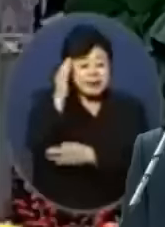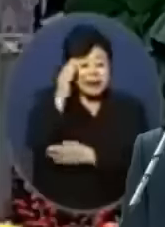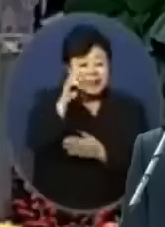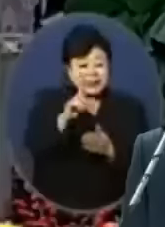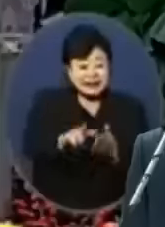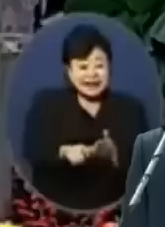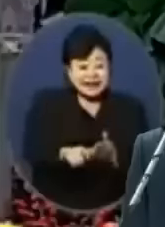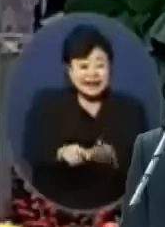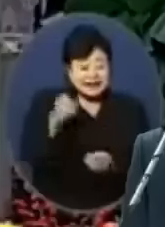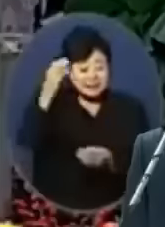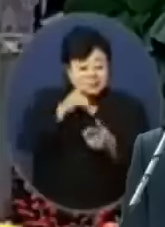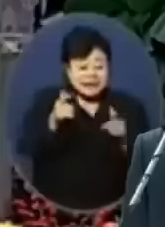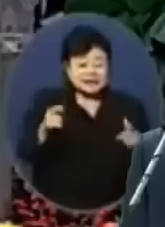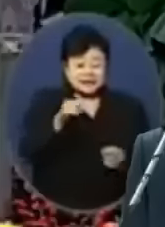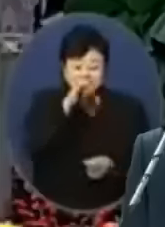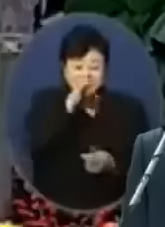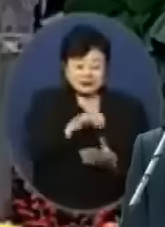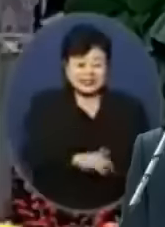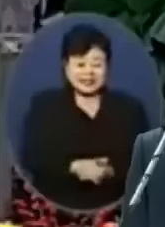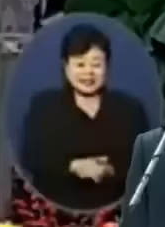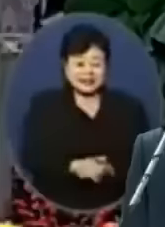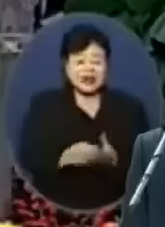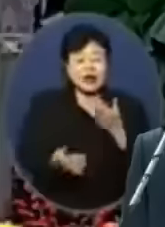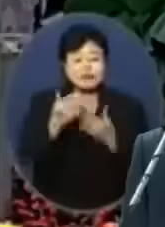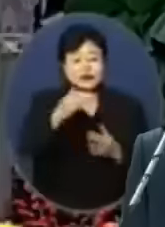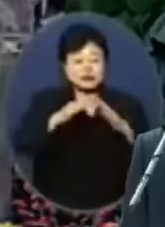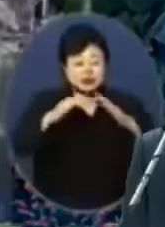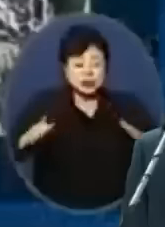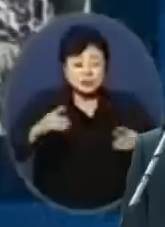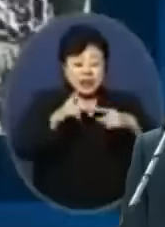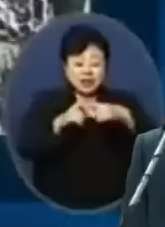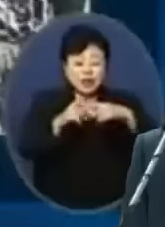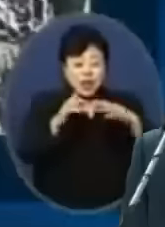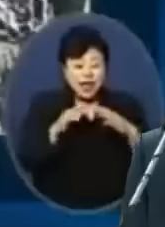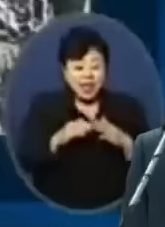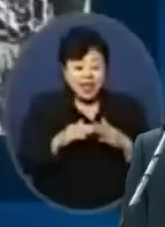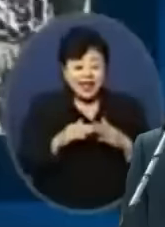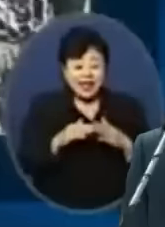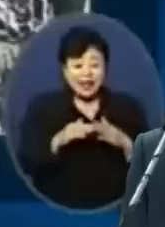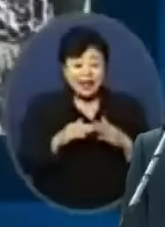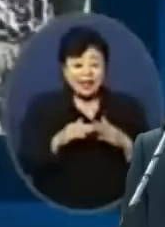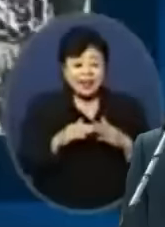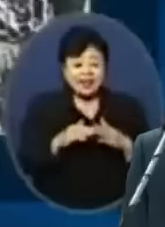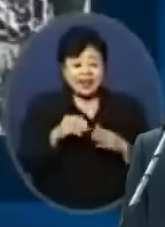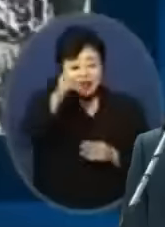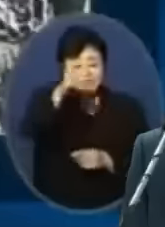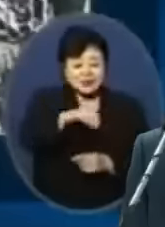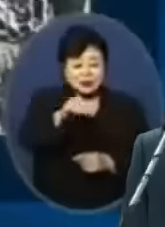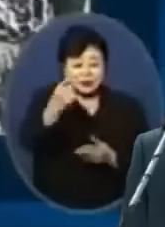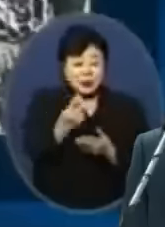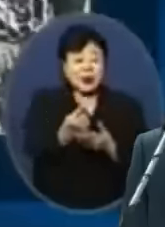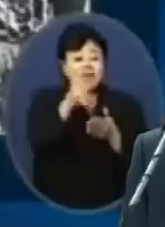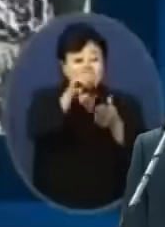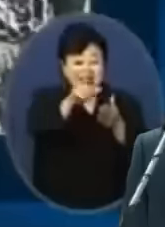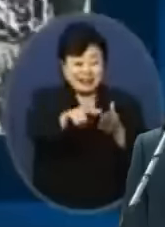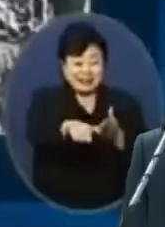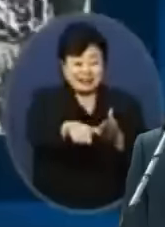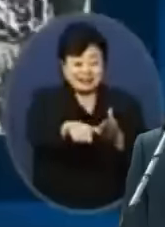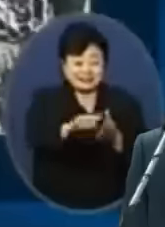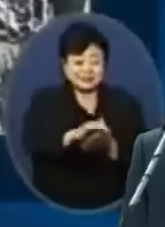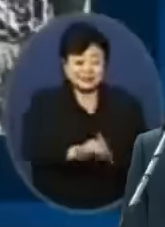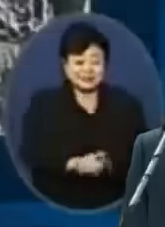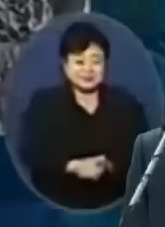때 잊어버리지 않는 것이 있습니다. 불광동 천막교회에서 서대문으로 나올 때였었습니다.